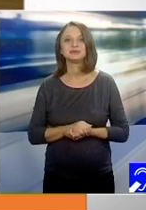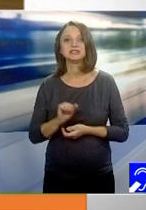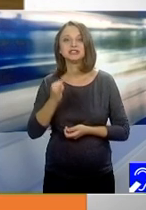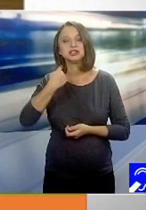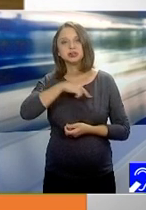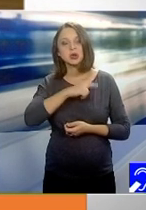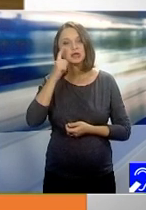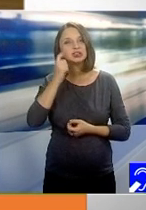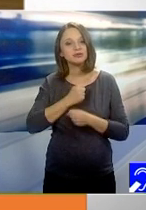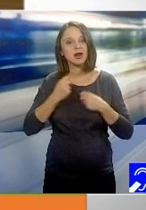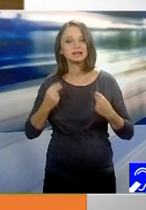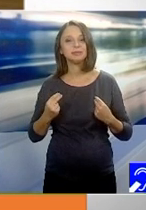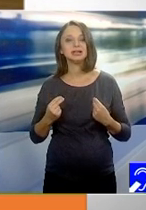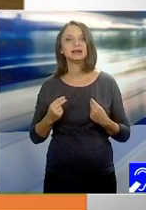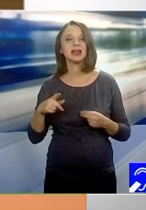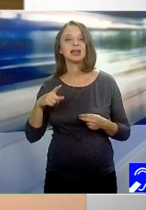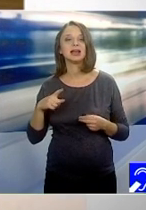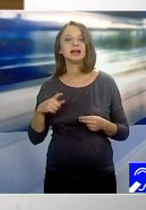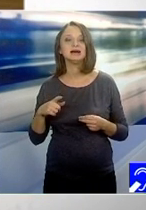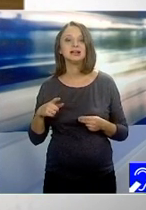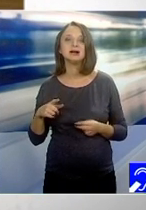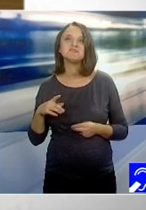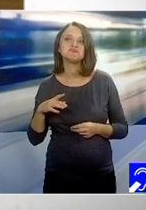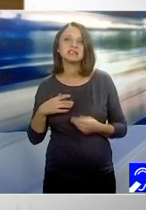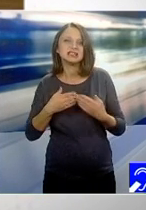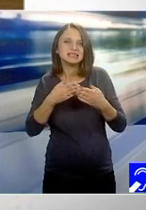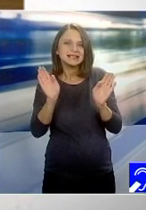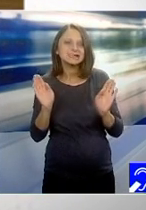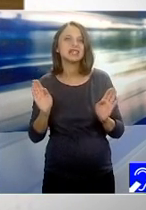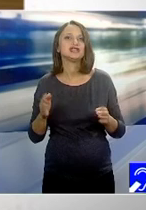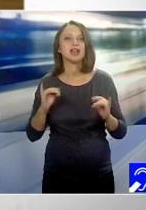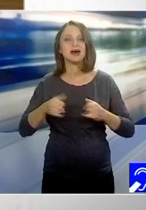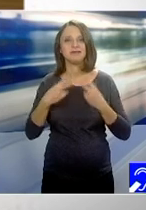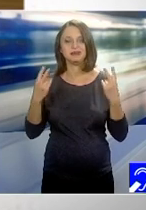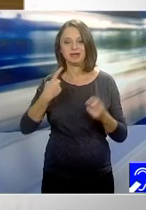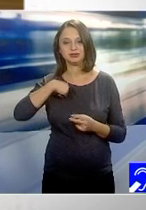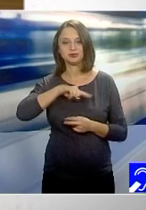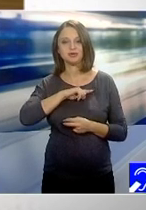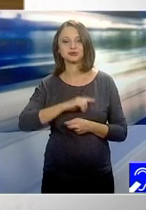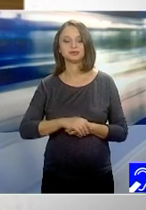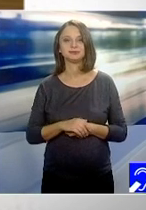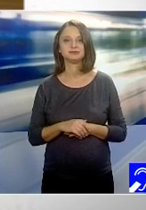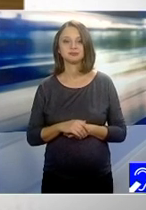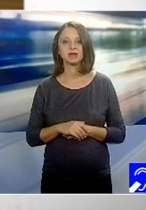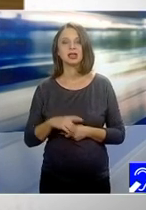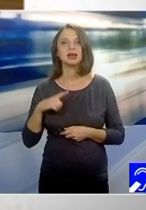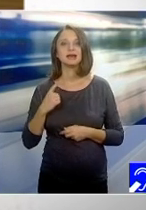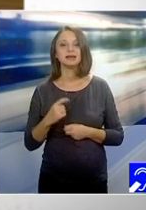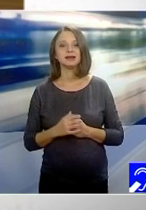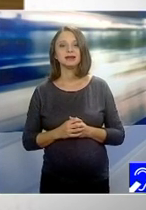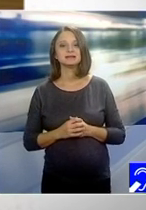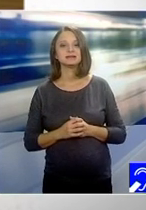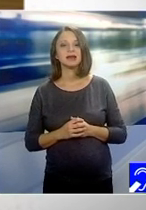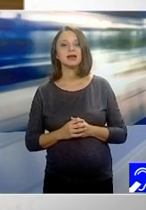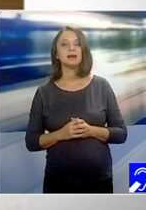foarte bine că empatizează foarte mult cu evenimentul nostru. Este un eveniment pe care voi l-ați